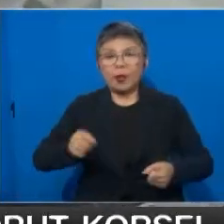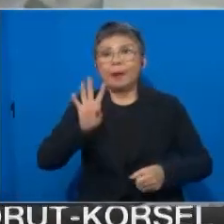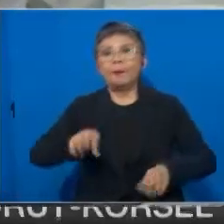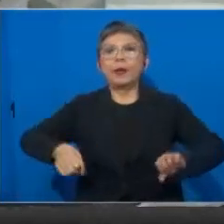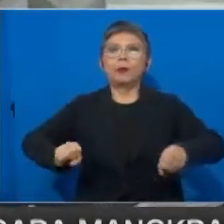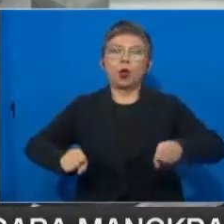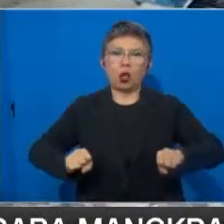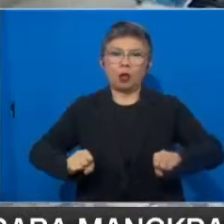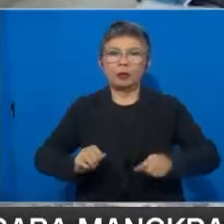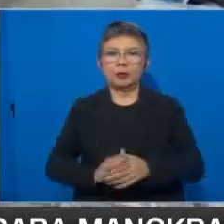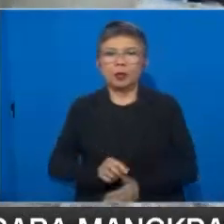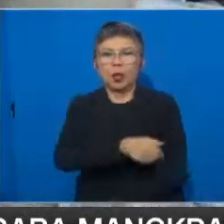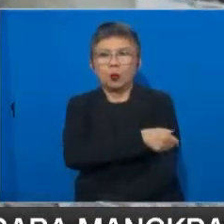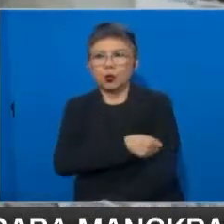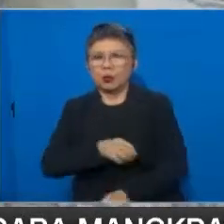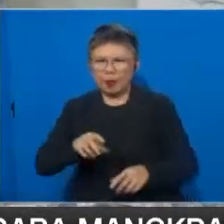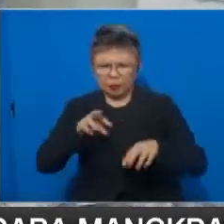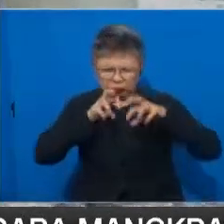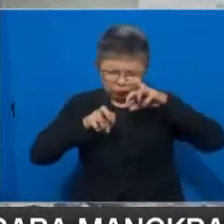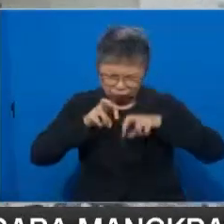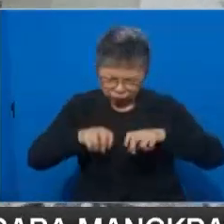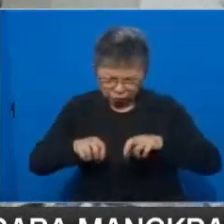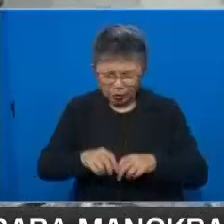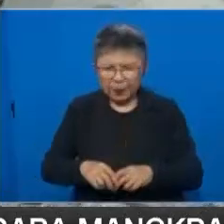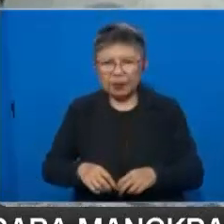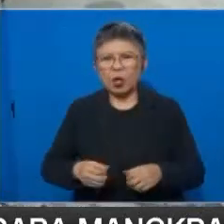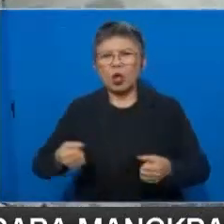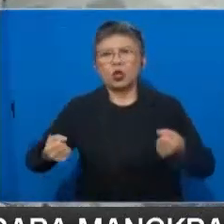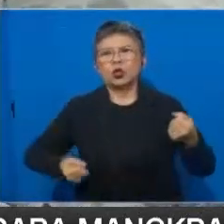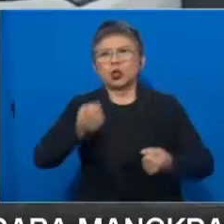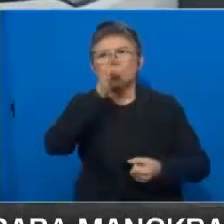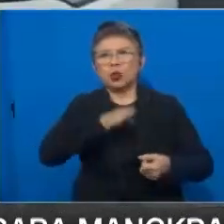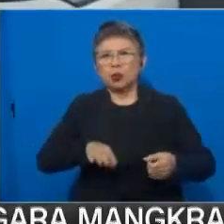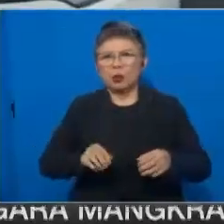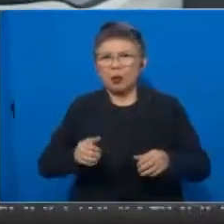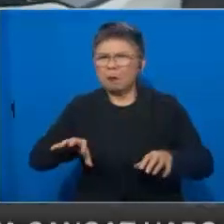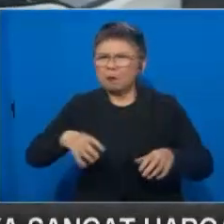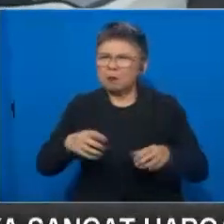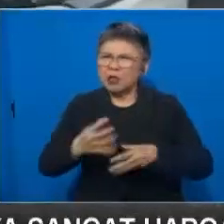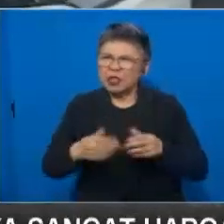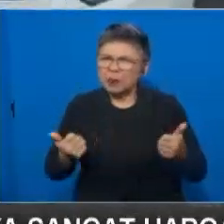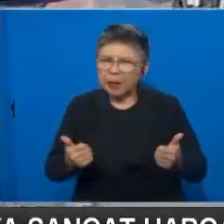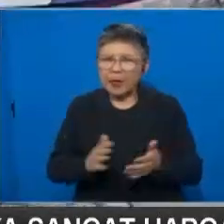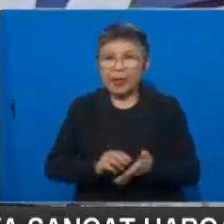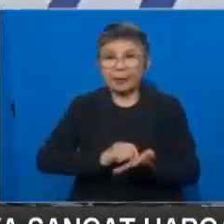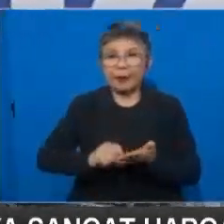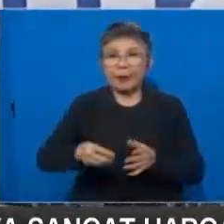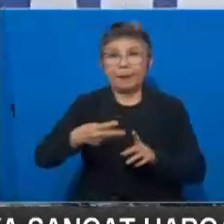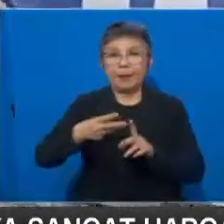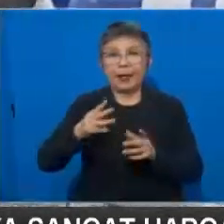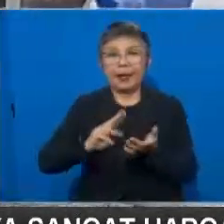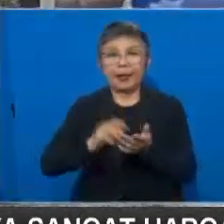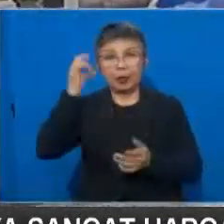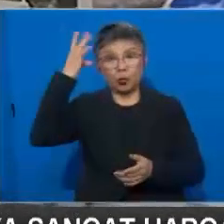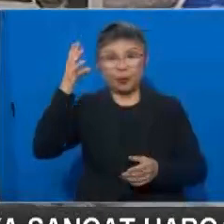motor. Petugas juga mulai menganalisis kondisi kelayakan kendaraan truk maut tersebut. Sementara itu, sopir truk bernama Beni kini telah diamankan